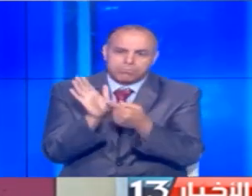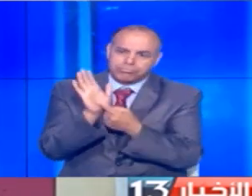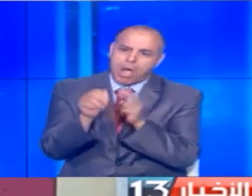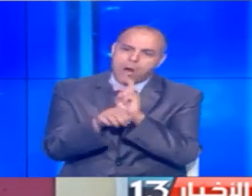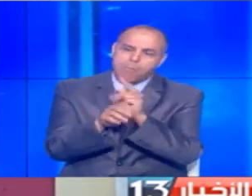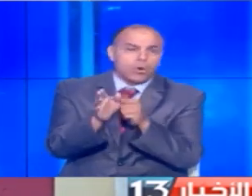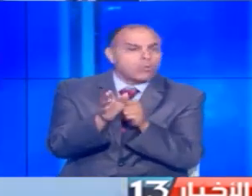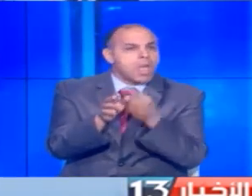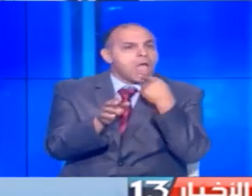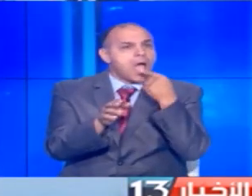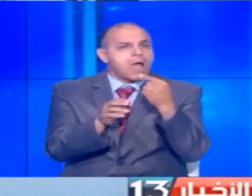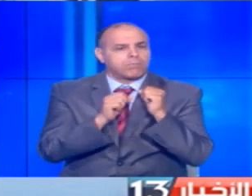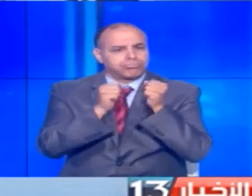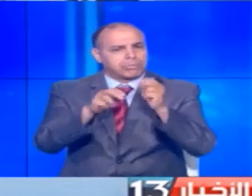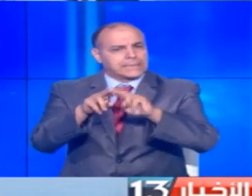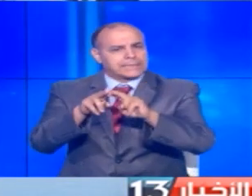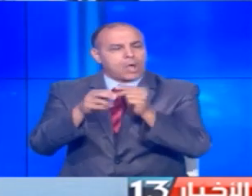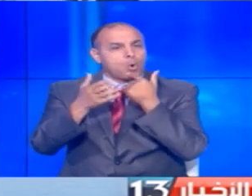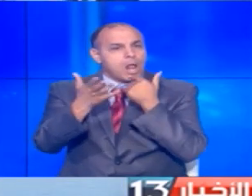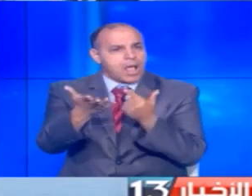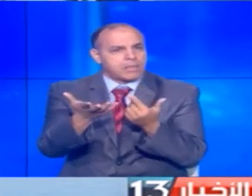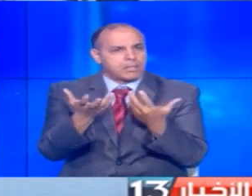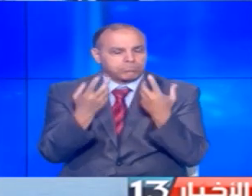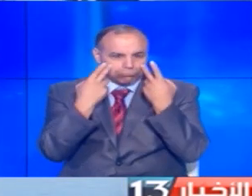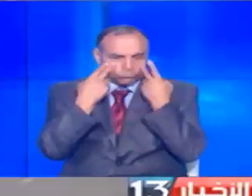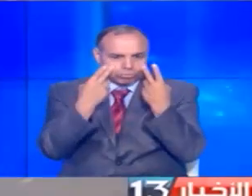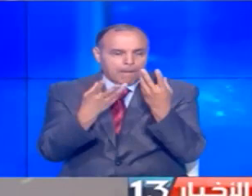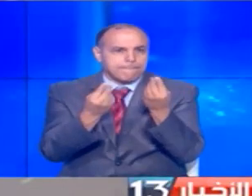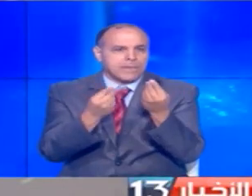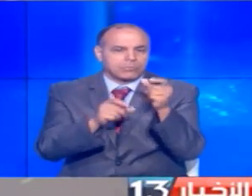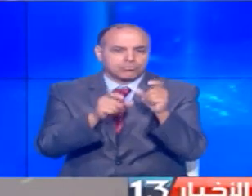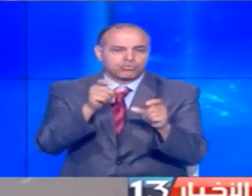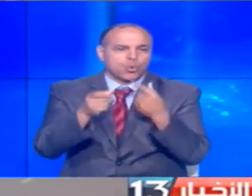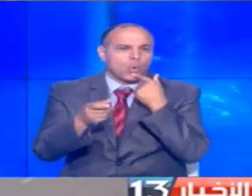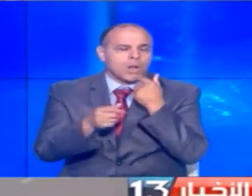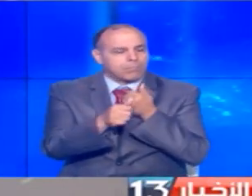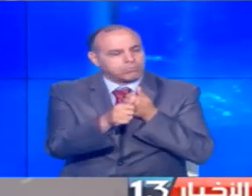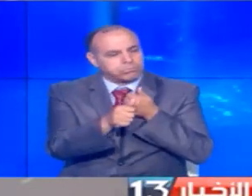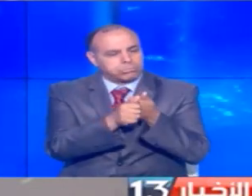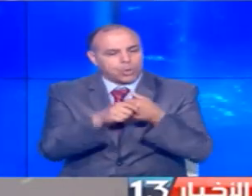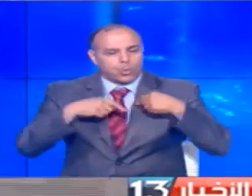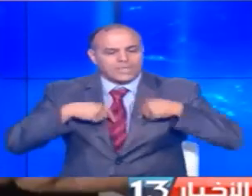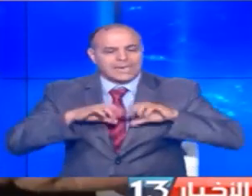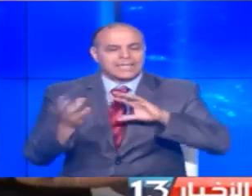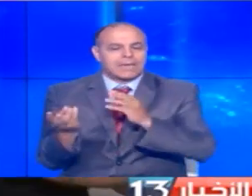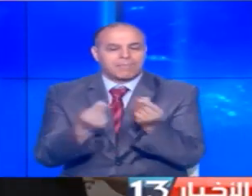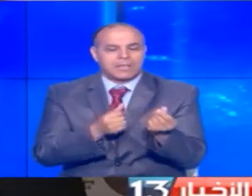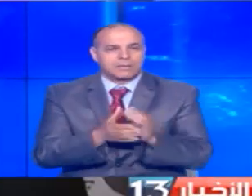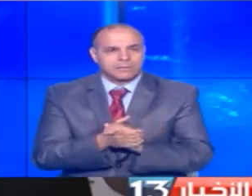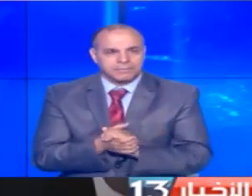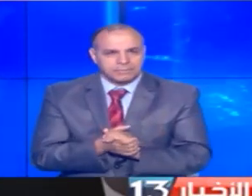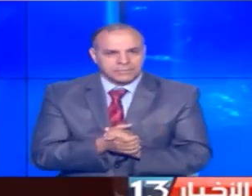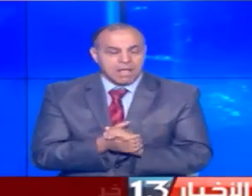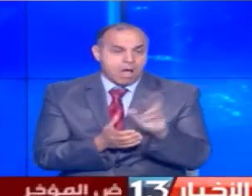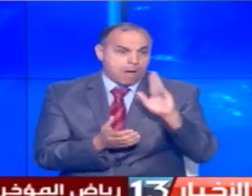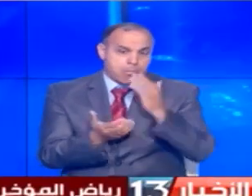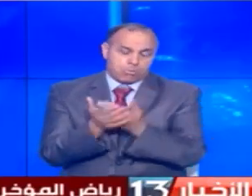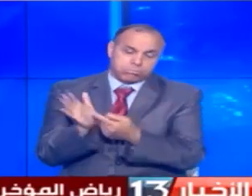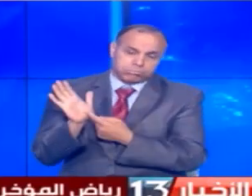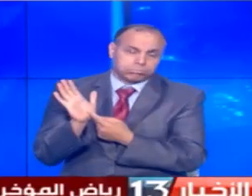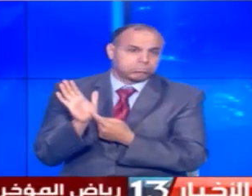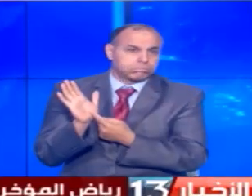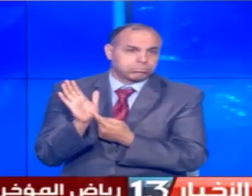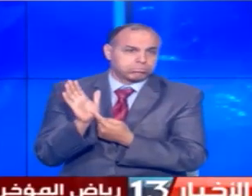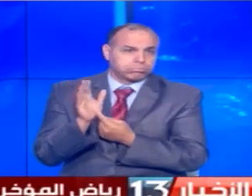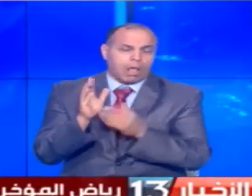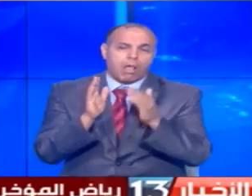إلى مراقبة جهود الإصلاح والتي ستشمل عددا من المؤسسات التابعة لوزارة البيئة. هنا ثم تقارير اللي هو فيها